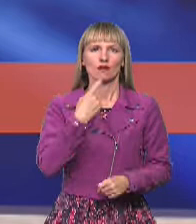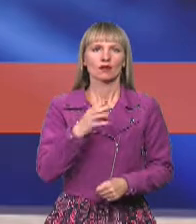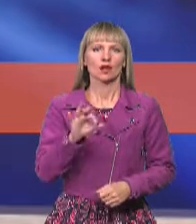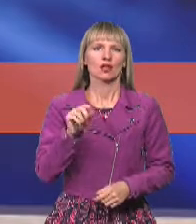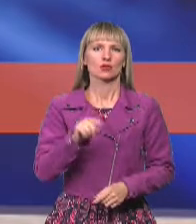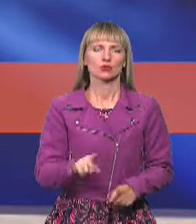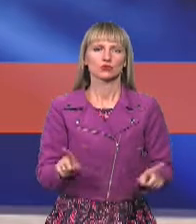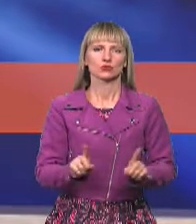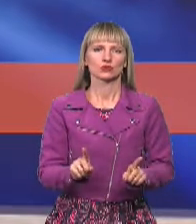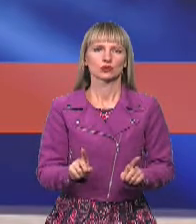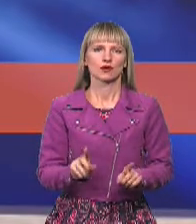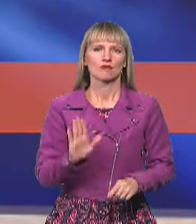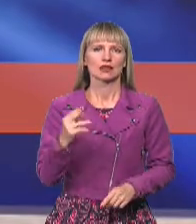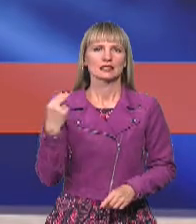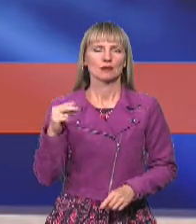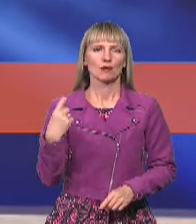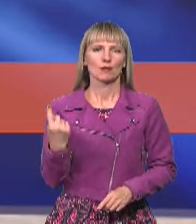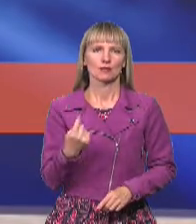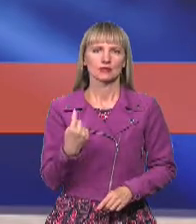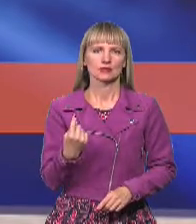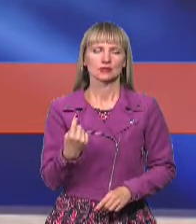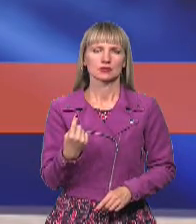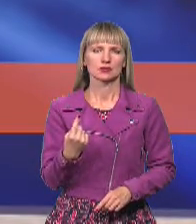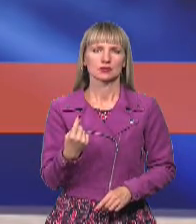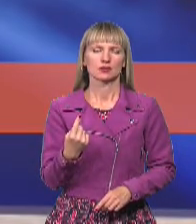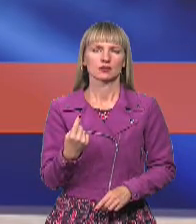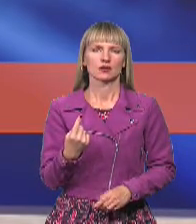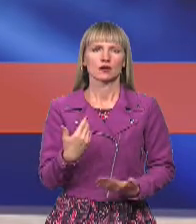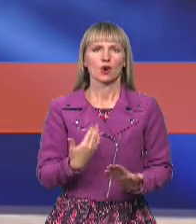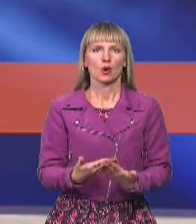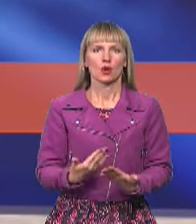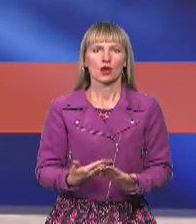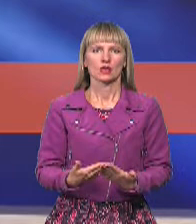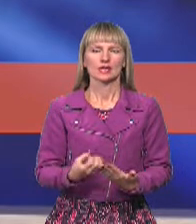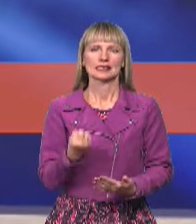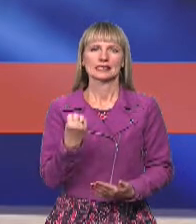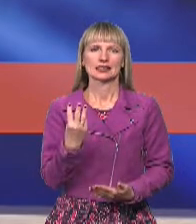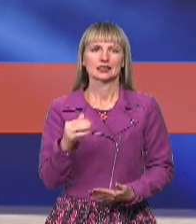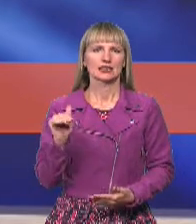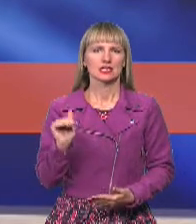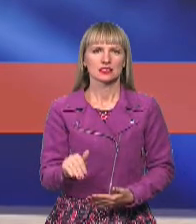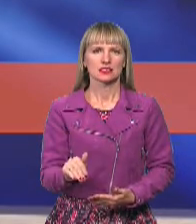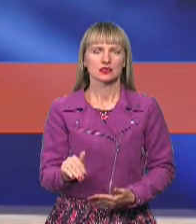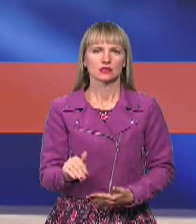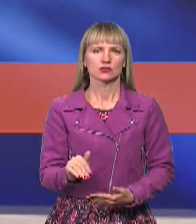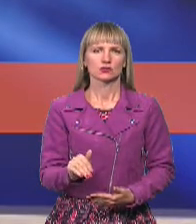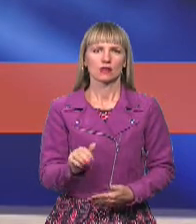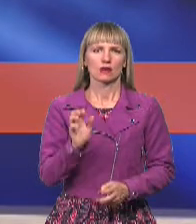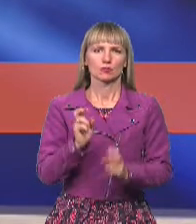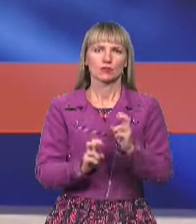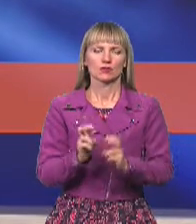что в Запорожской области около 13 тысяч операторов